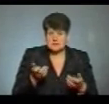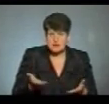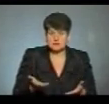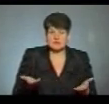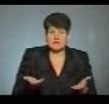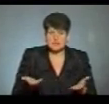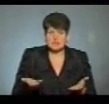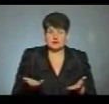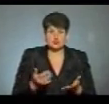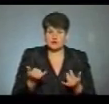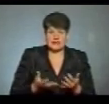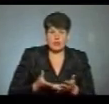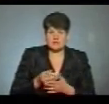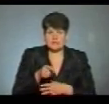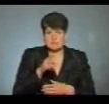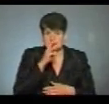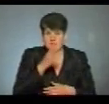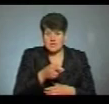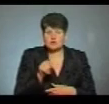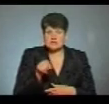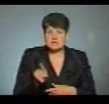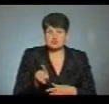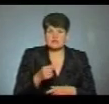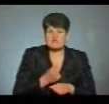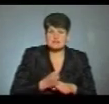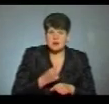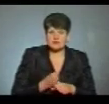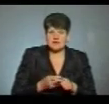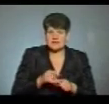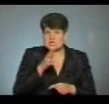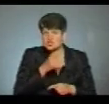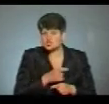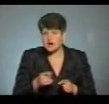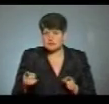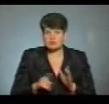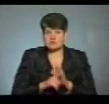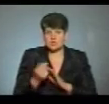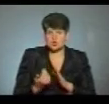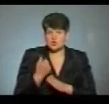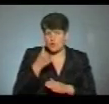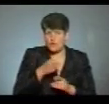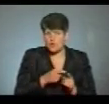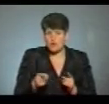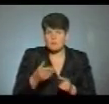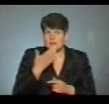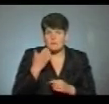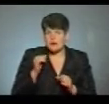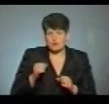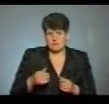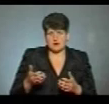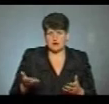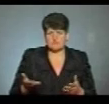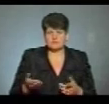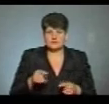сьогодні не оплатити їм заробітну плату за те, що вони відпрацювали цей час, починаючи з нового року, ми не маємо права. Тим більше,